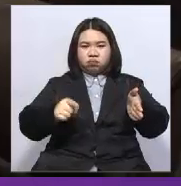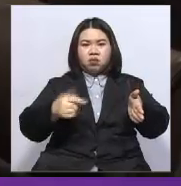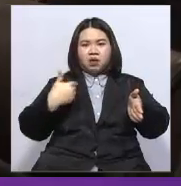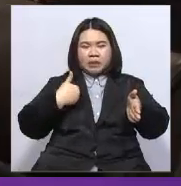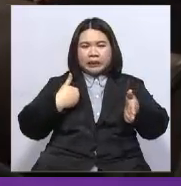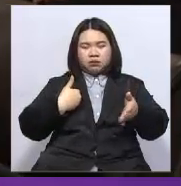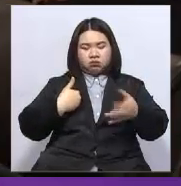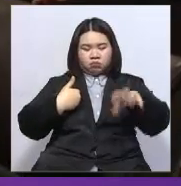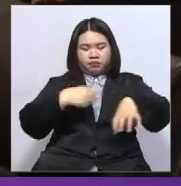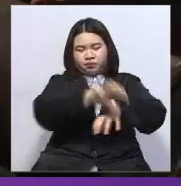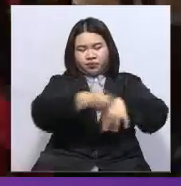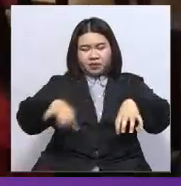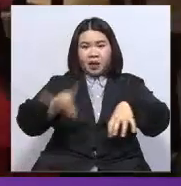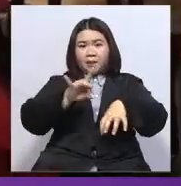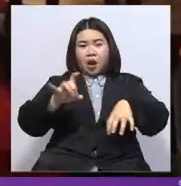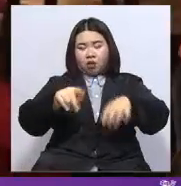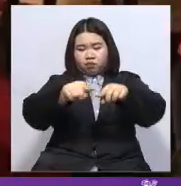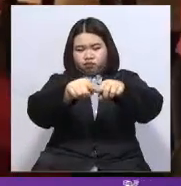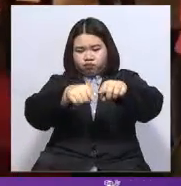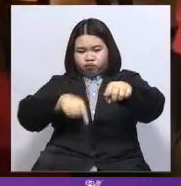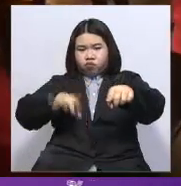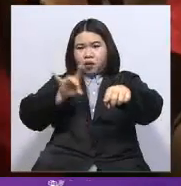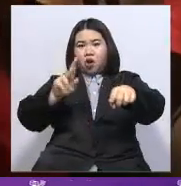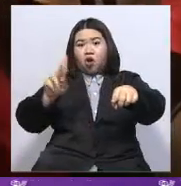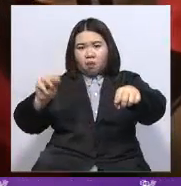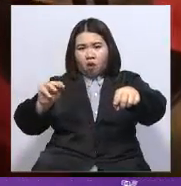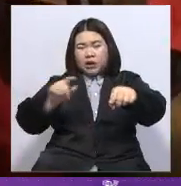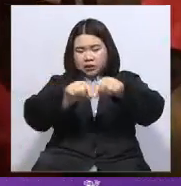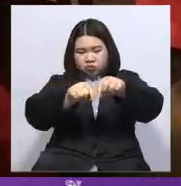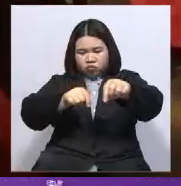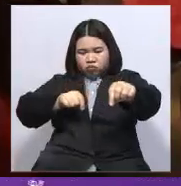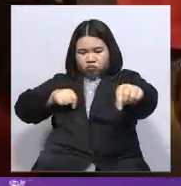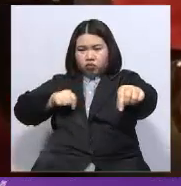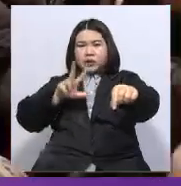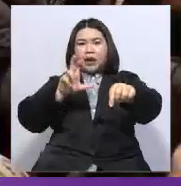พื้นที่ถูกกัดเซาะประมาณ800กิโลเมตรจากความยาวชายฝั่งทั้งสิ้น